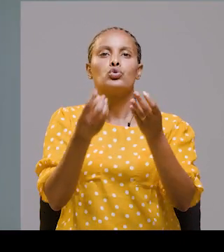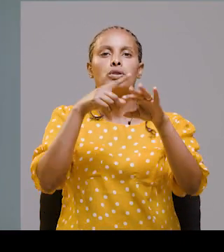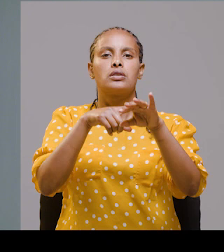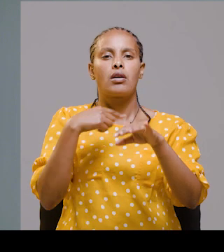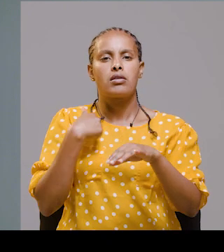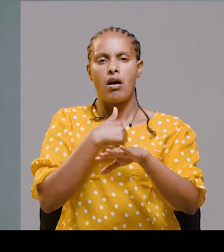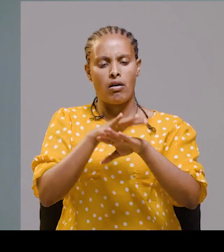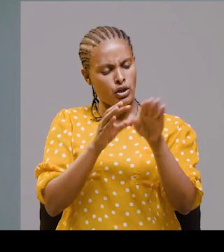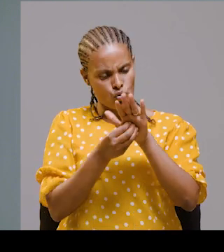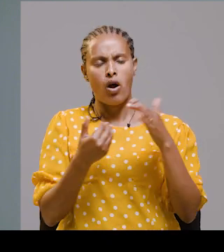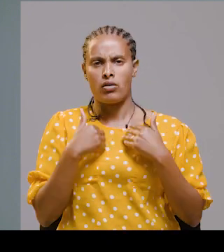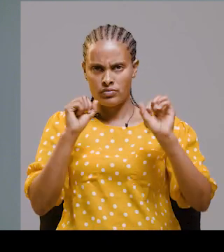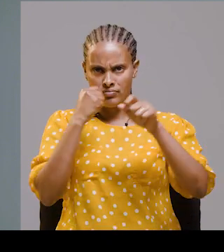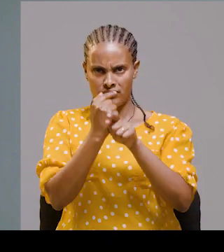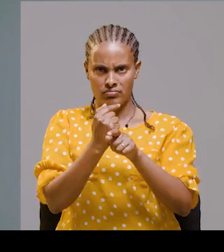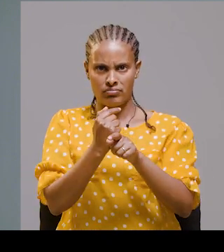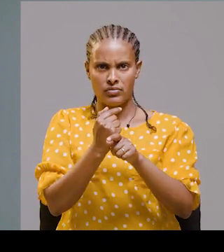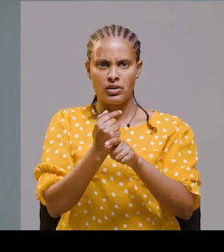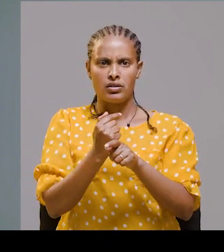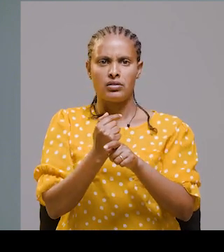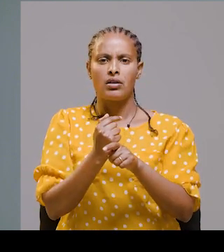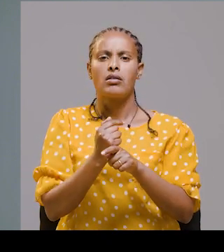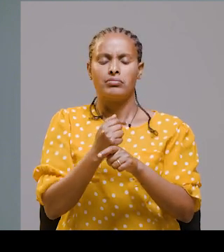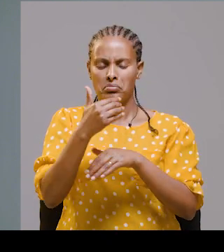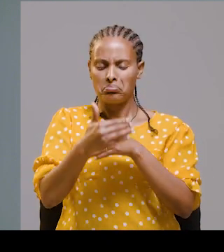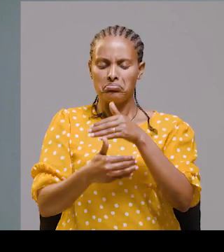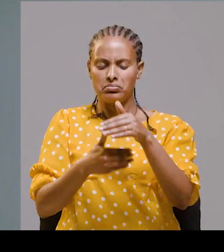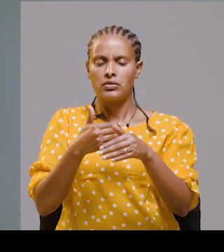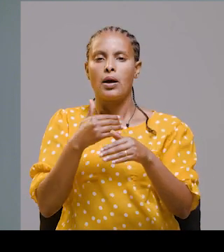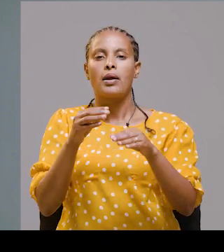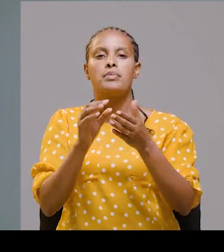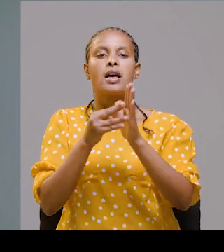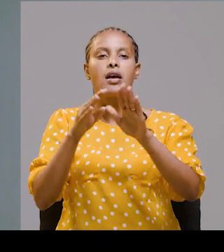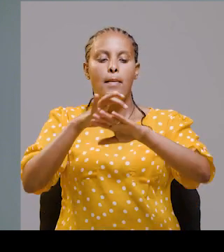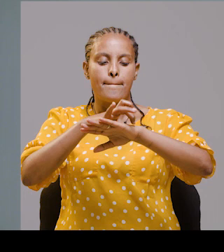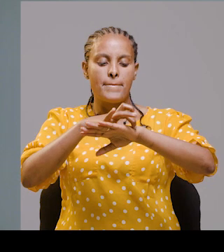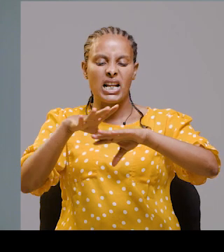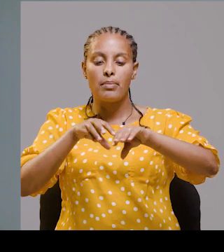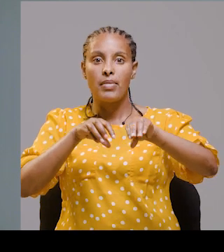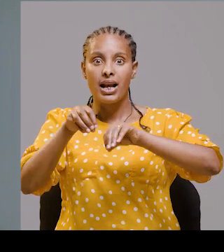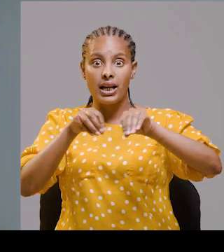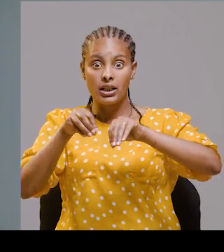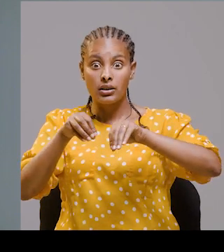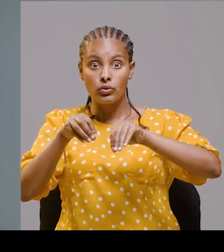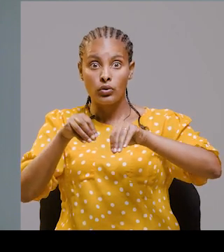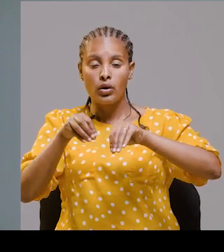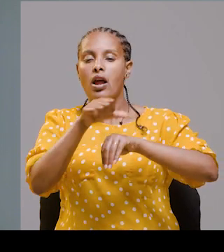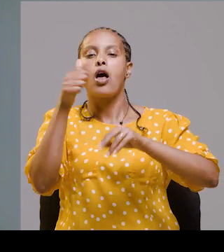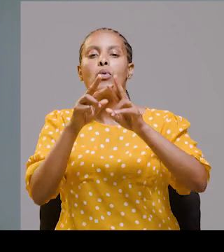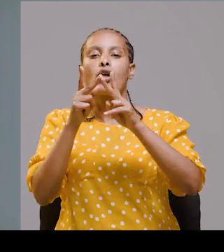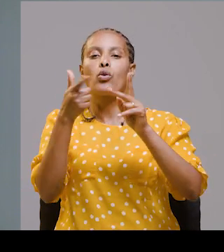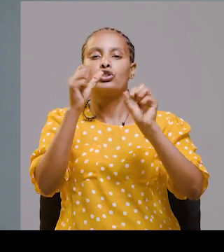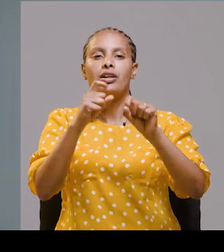ብዙ ጊዜ እኛ ላይ ኢፌክት ይኖራቸዋል። እንደ አፍተር ሾክ አይነት ነገር ነው። መሬት መንቀጥቀጡ ሌላ ቦታ ሊሆን ይችላል፣ ግን አፍተር ሾኩ እኛ ጋር